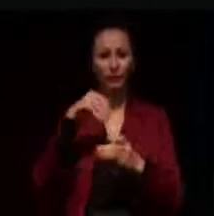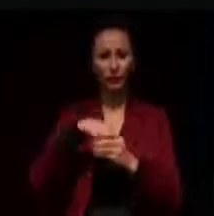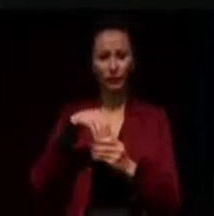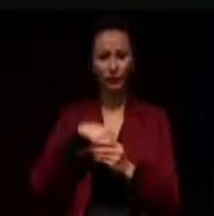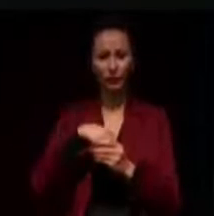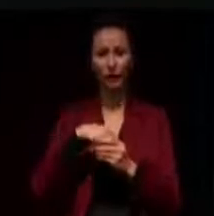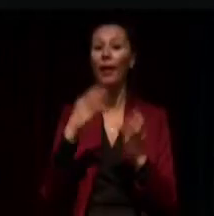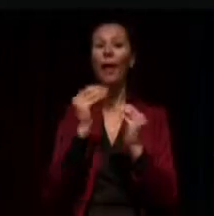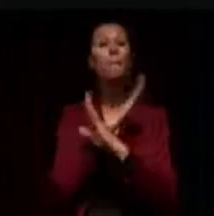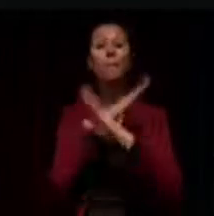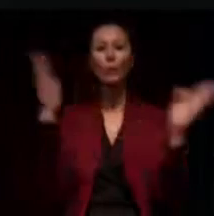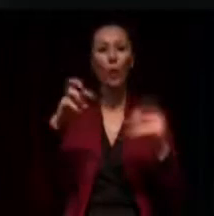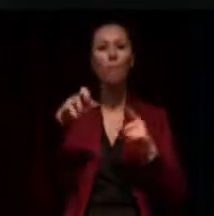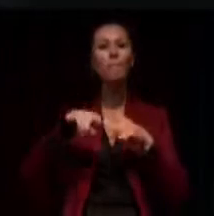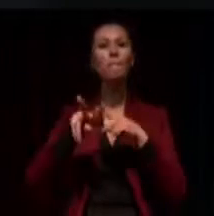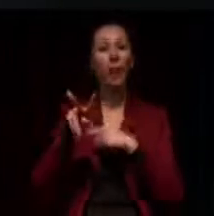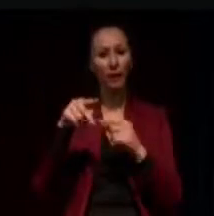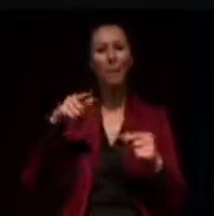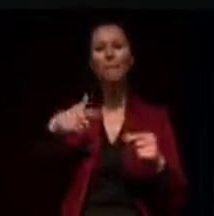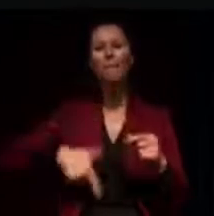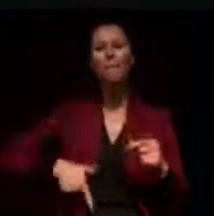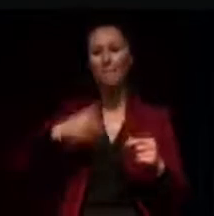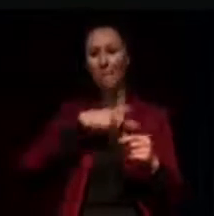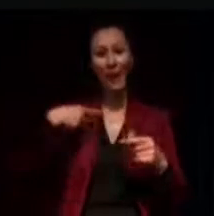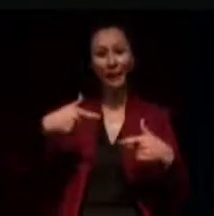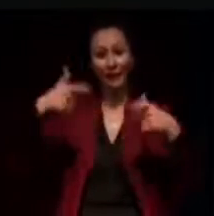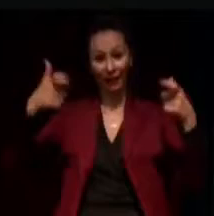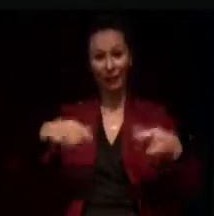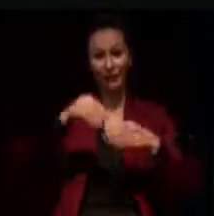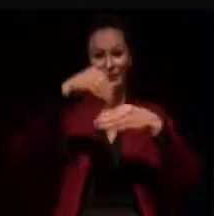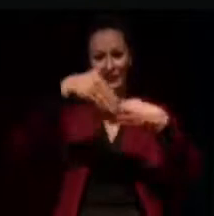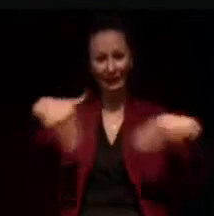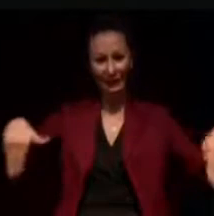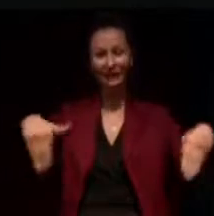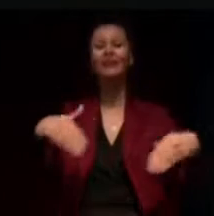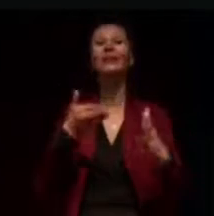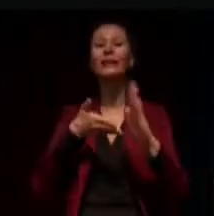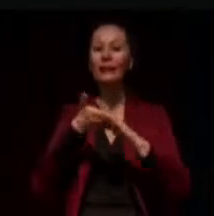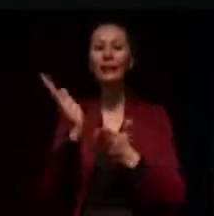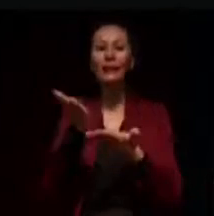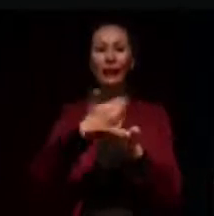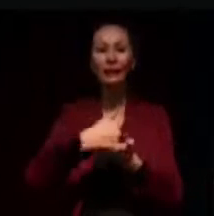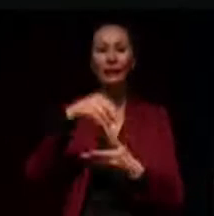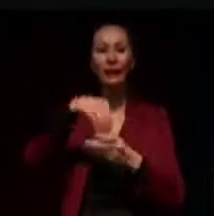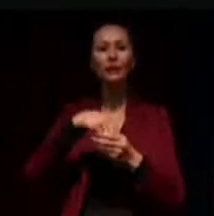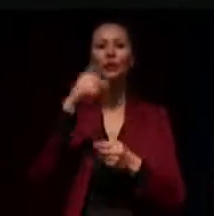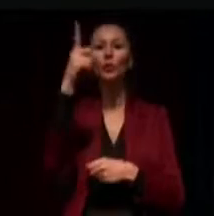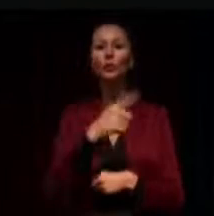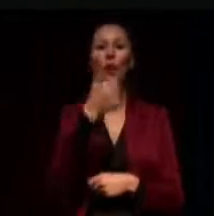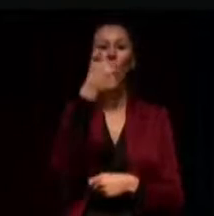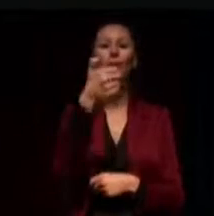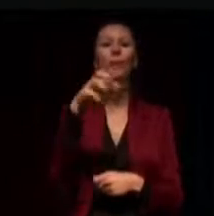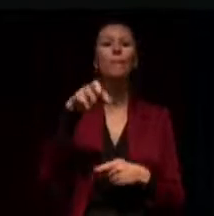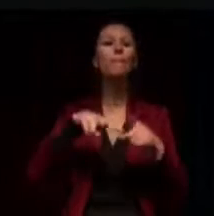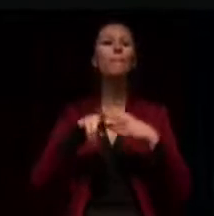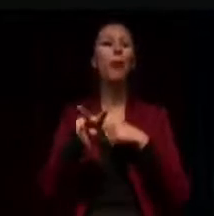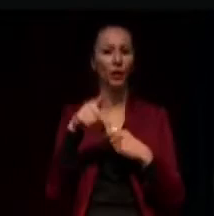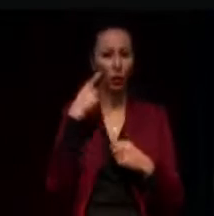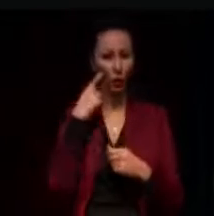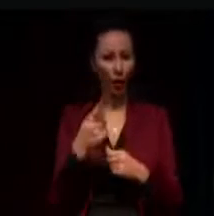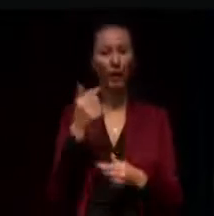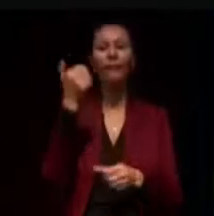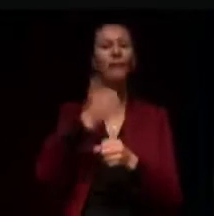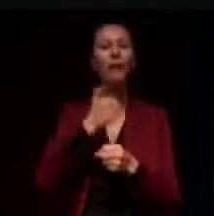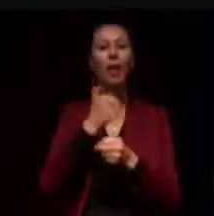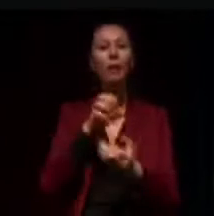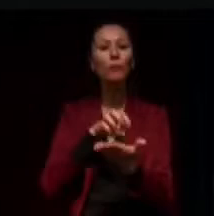içerisinde en büyük pay, belediye sınırı içerisinde tahsil edilen vergi ve gelirlerin üzerinden hesaplanan %6'lık pay oranı ile